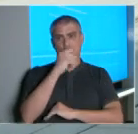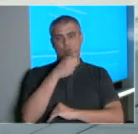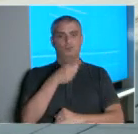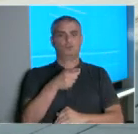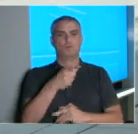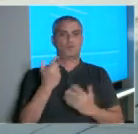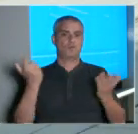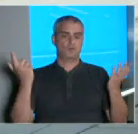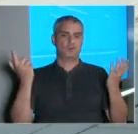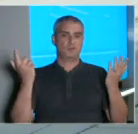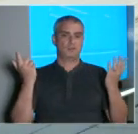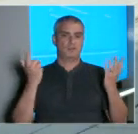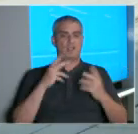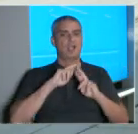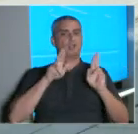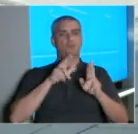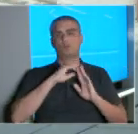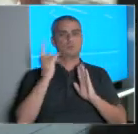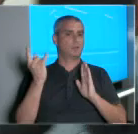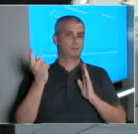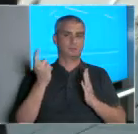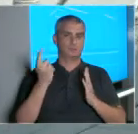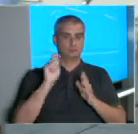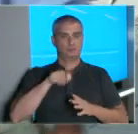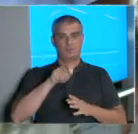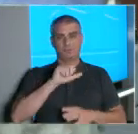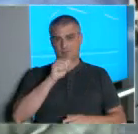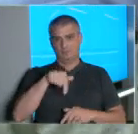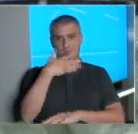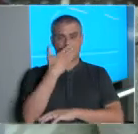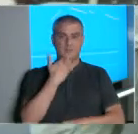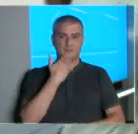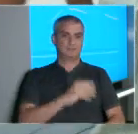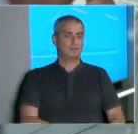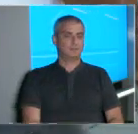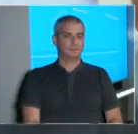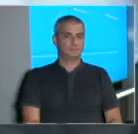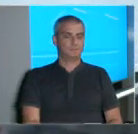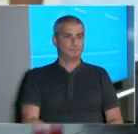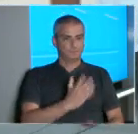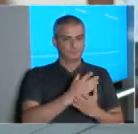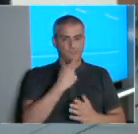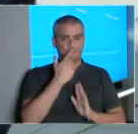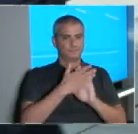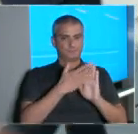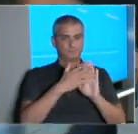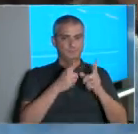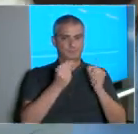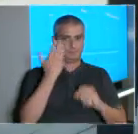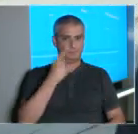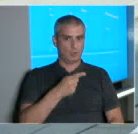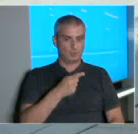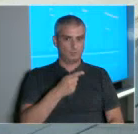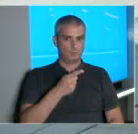בעצם הרשות השופטת פה במדינת ישראל. הזכרת את עזה